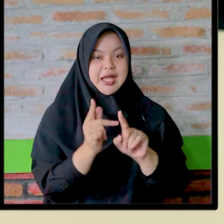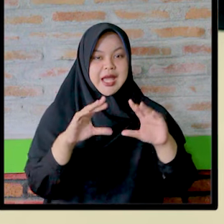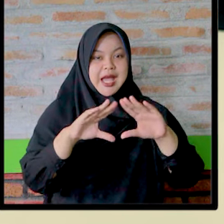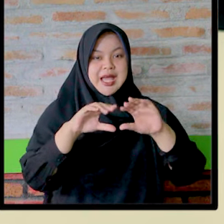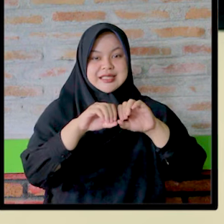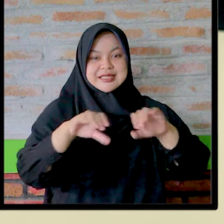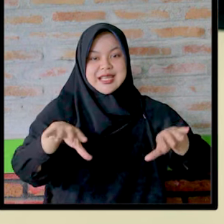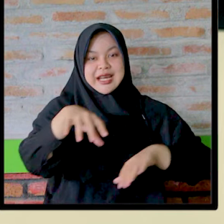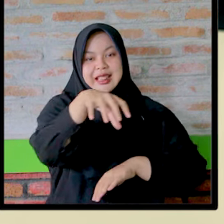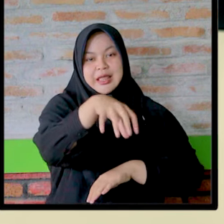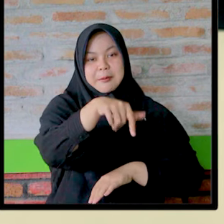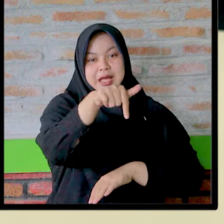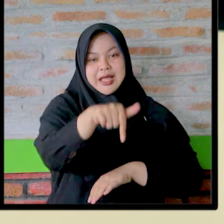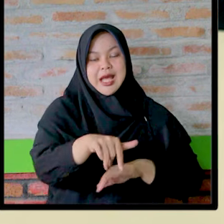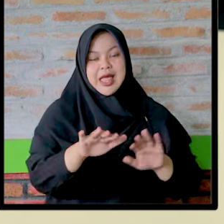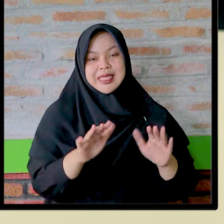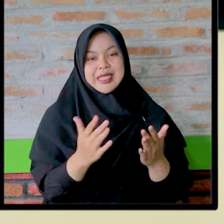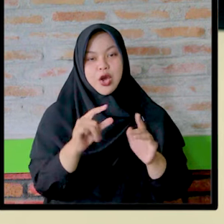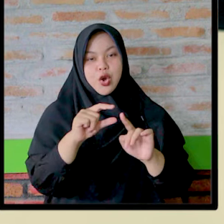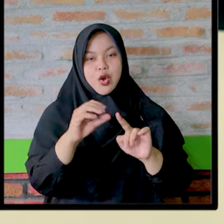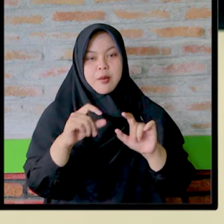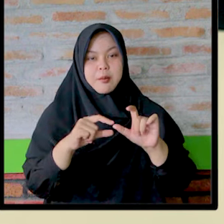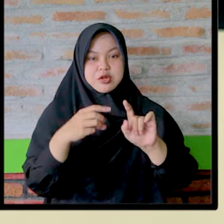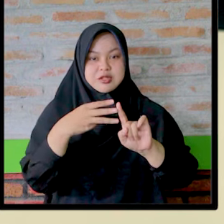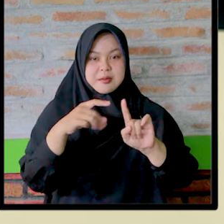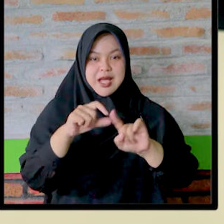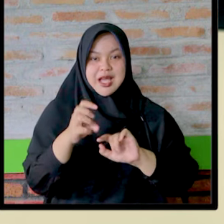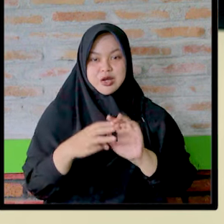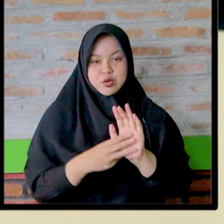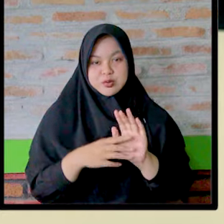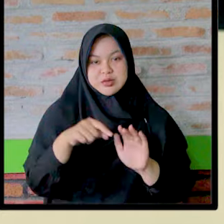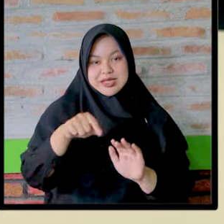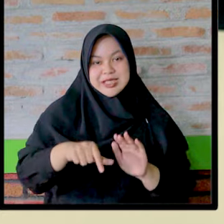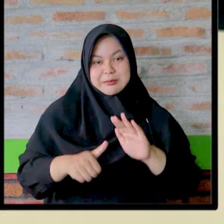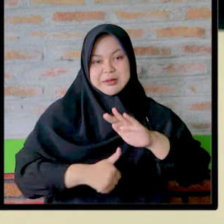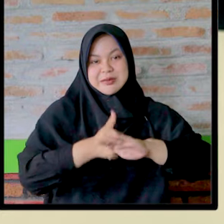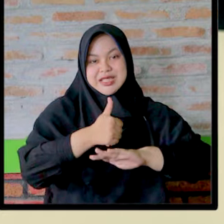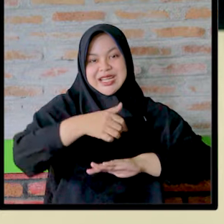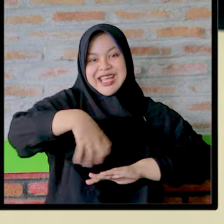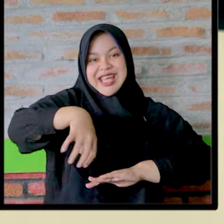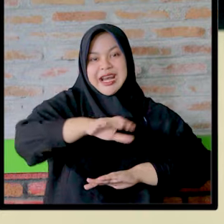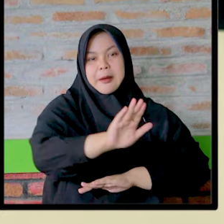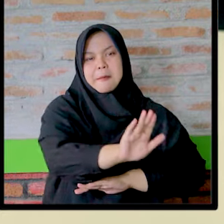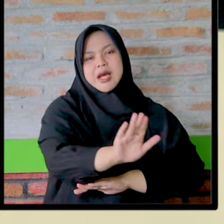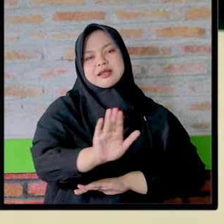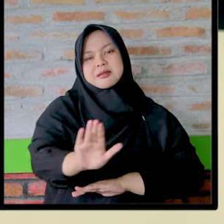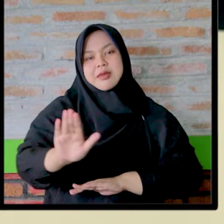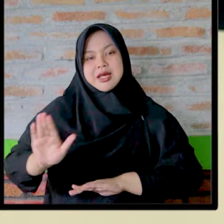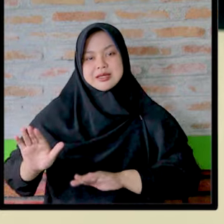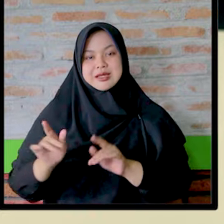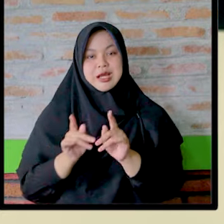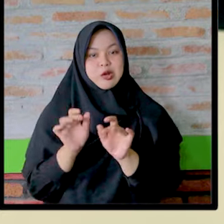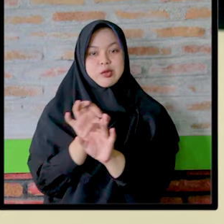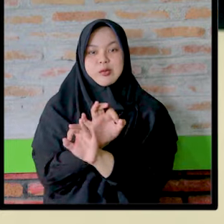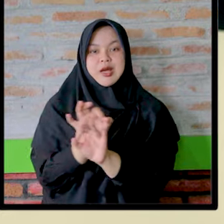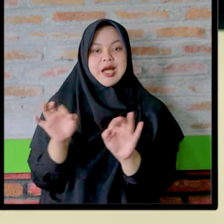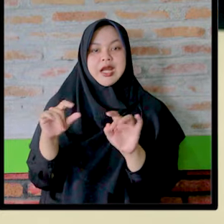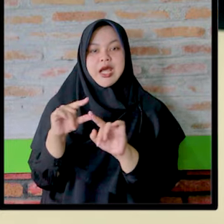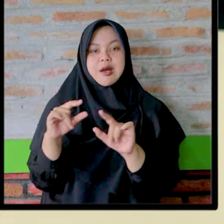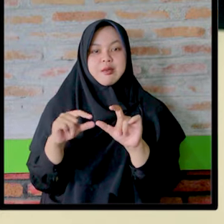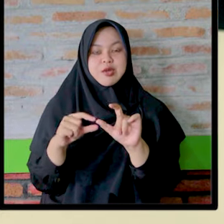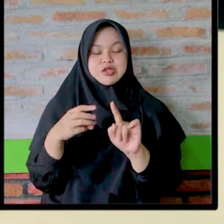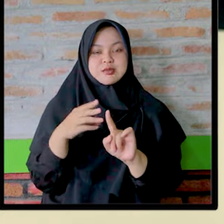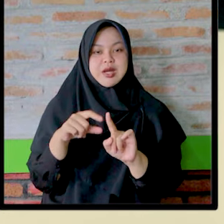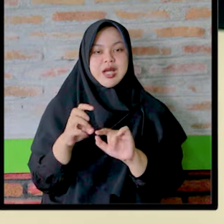itu atau pos bakum Aisyah di PDA masing-masing kalau belum ada posbakumnya majelisnya pasti sudah